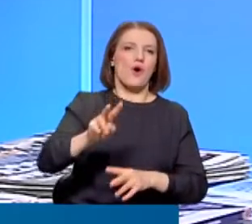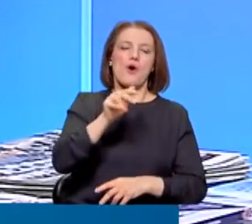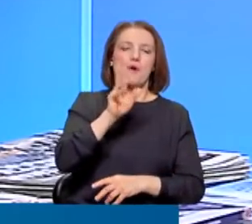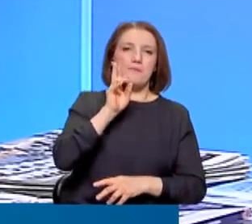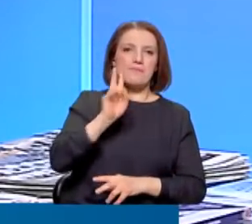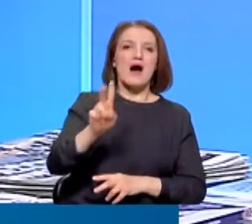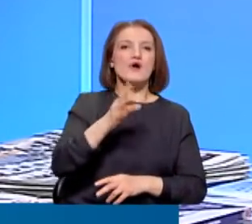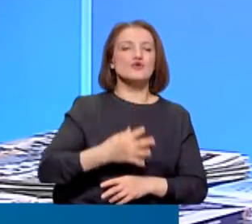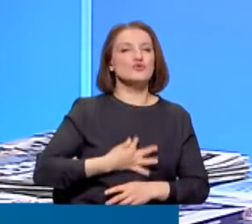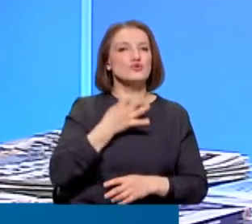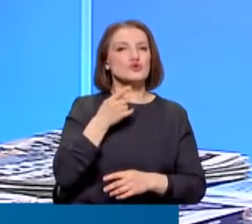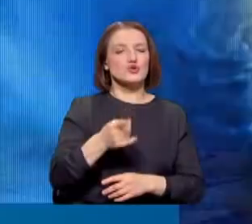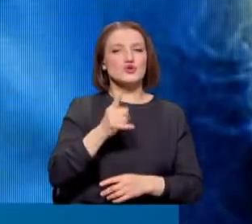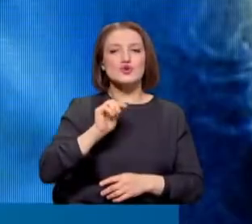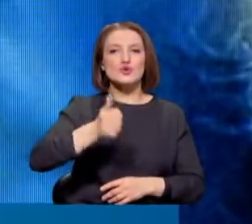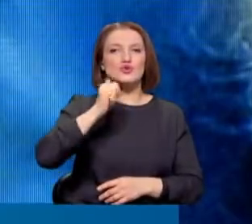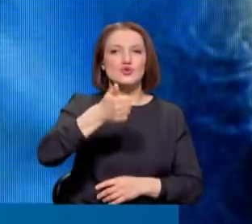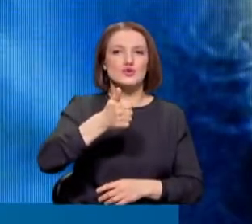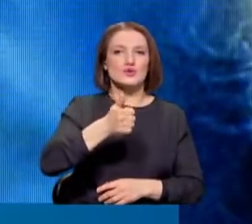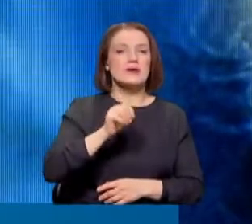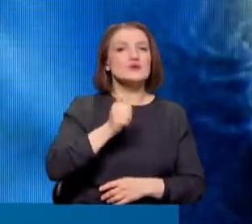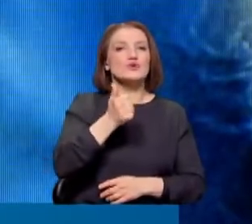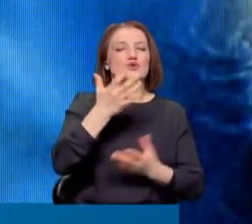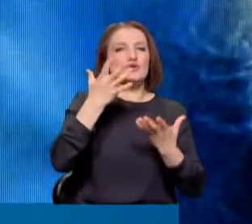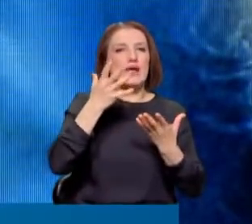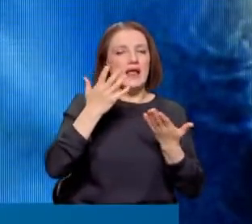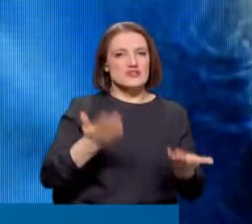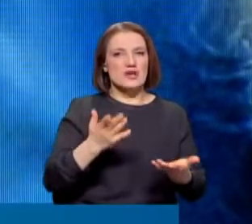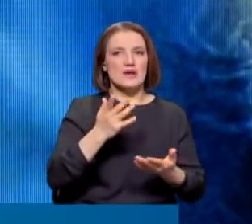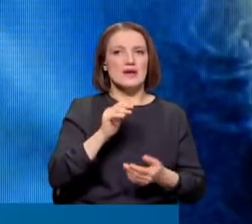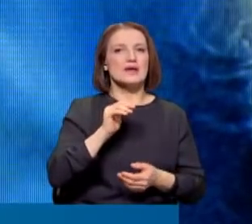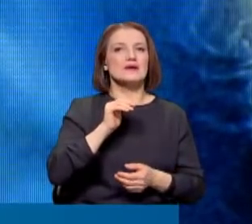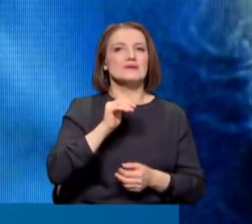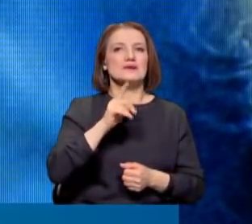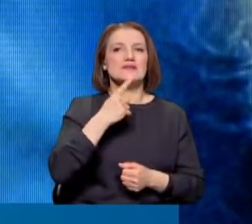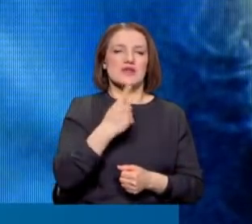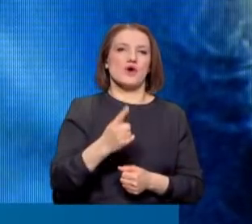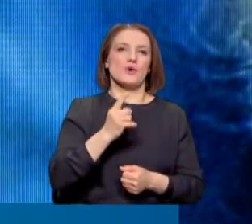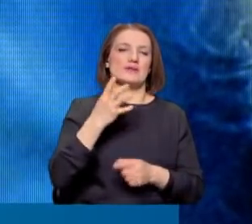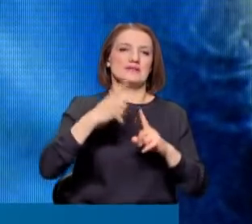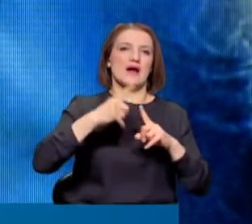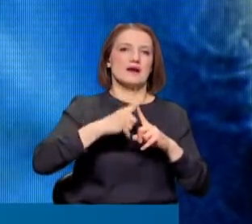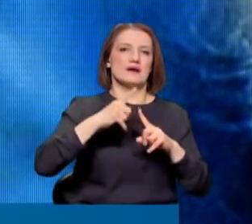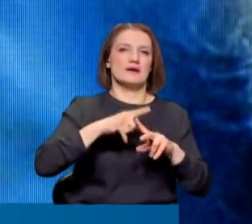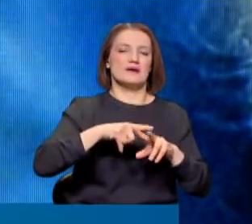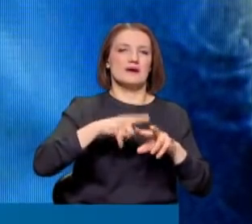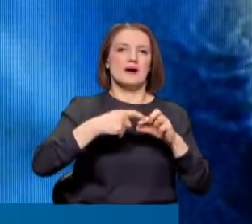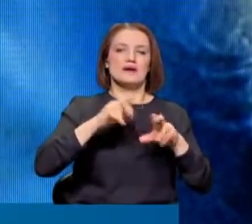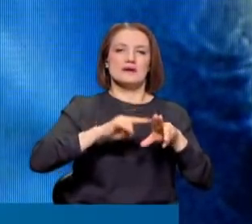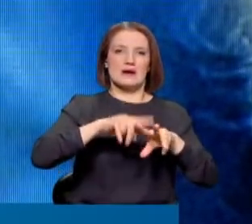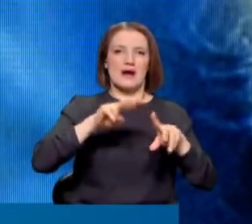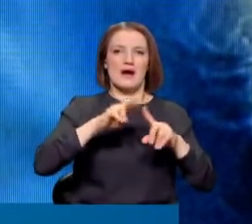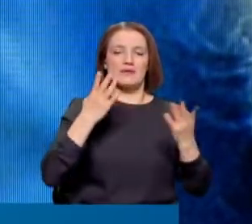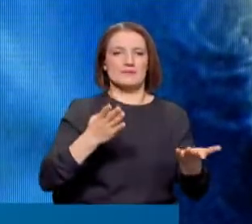bak umudunun günün gün edecek Umudun günlügün edecek diyor Tarkan oh oh Zilleri